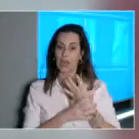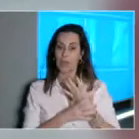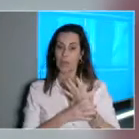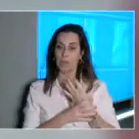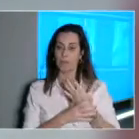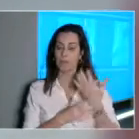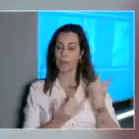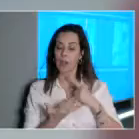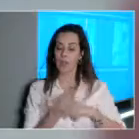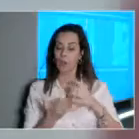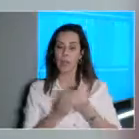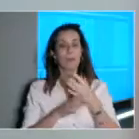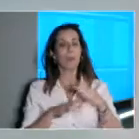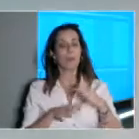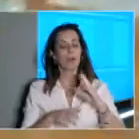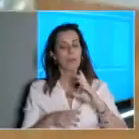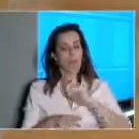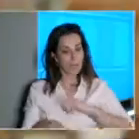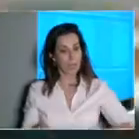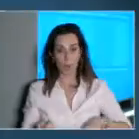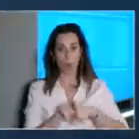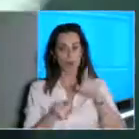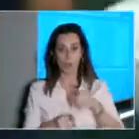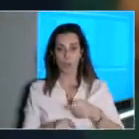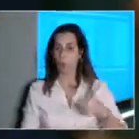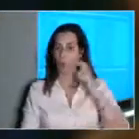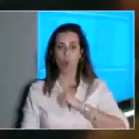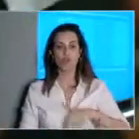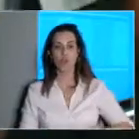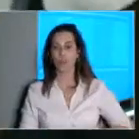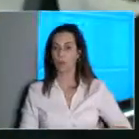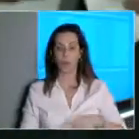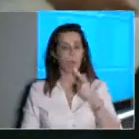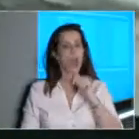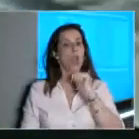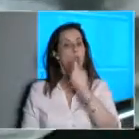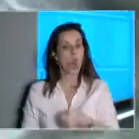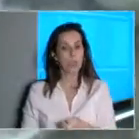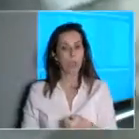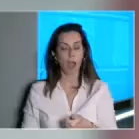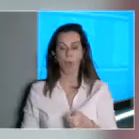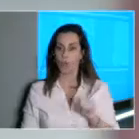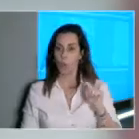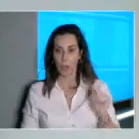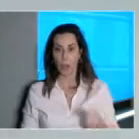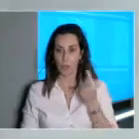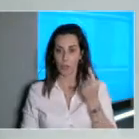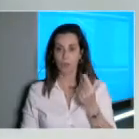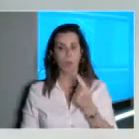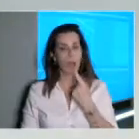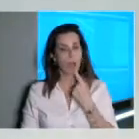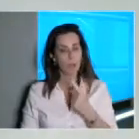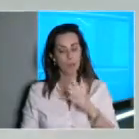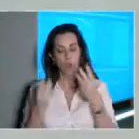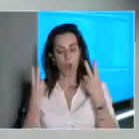מזה חודשים את הקואליציה העירונית. ראש העירייה בחר לא להקים קואליציה, ובכל זאת, אמרנו